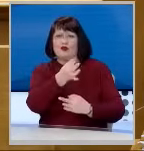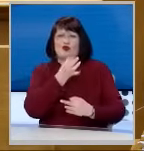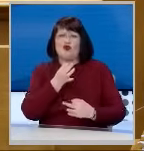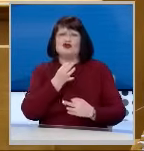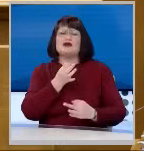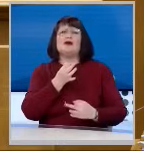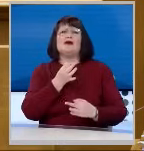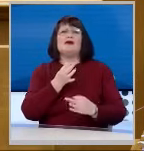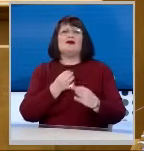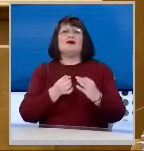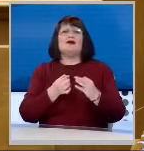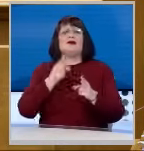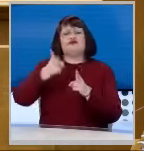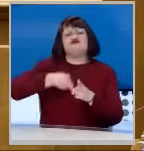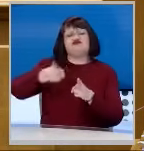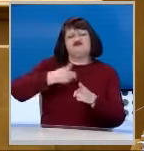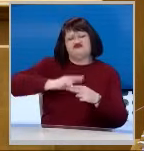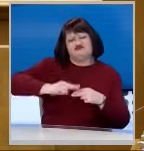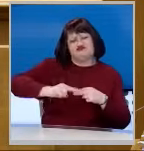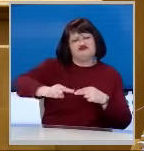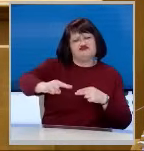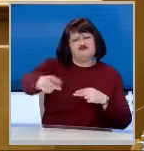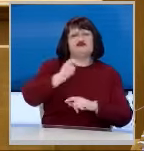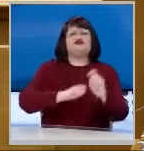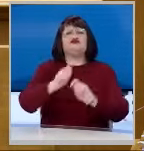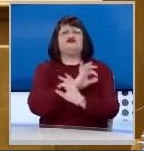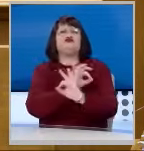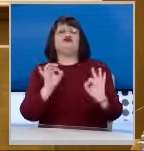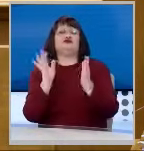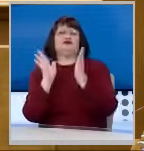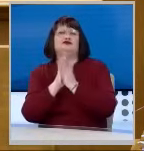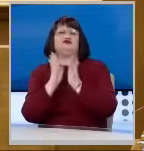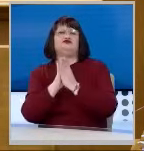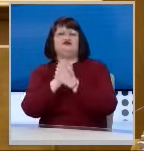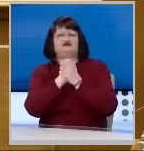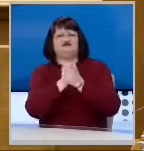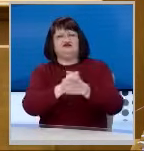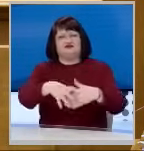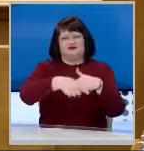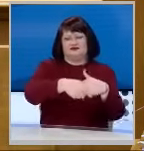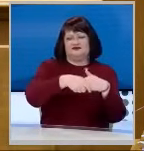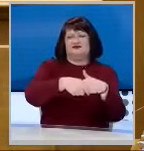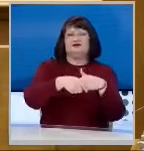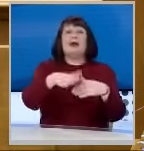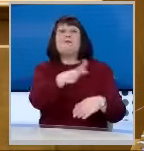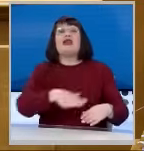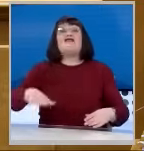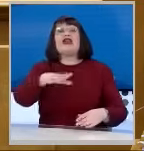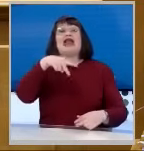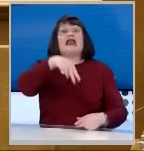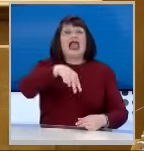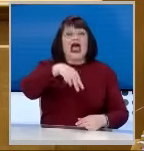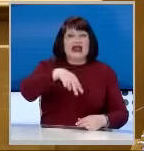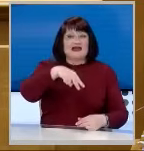ανάταξη των σιδηροδρόμων και αλληλο συγχαίροντας με τον κύριο αγοραστό για